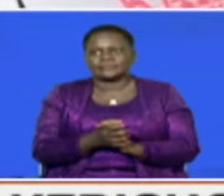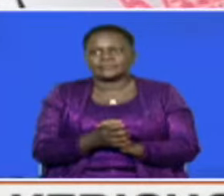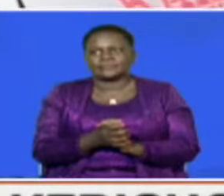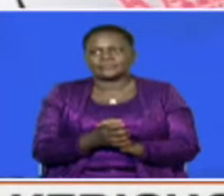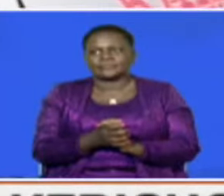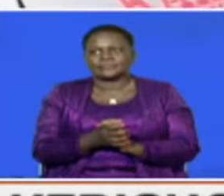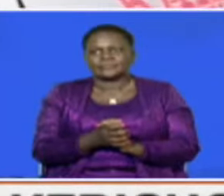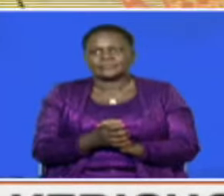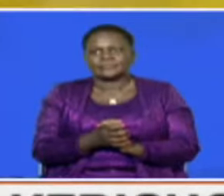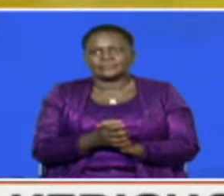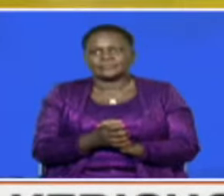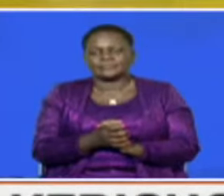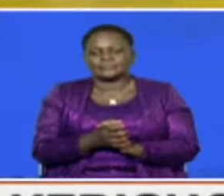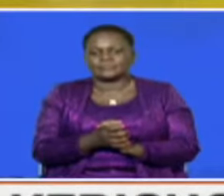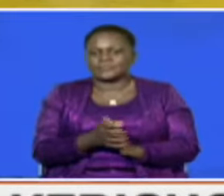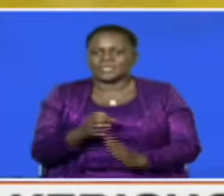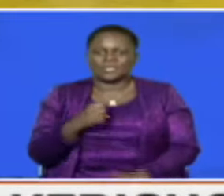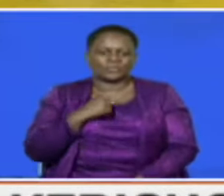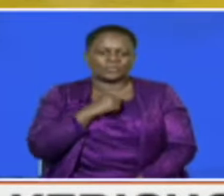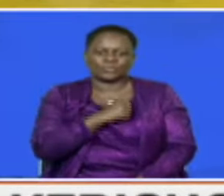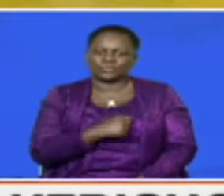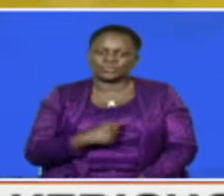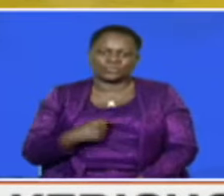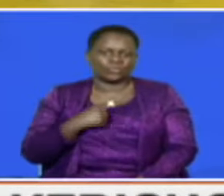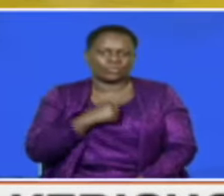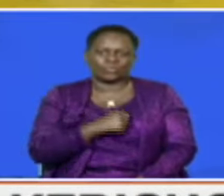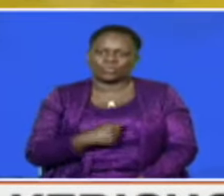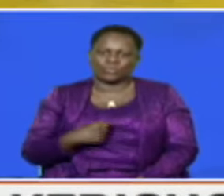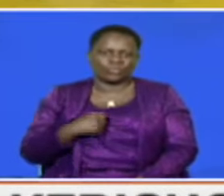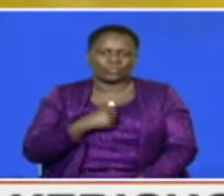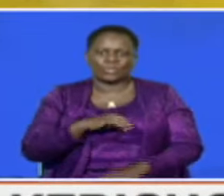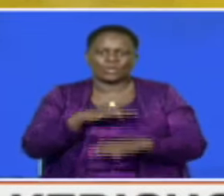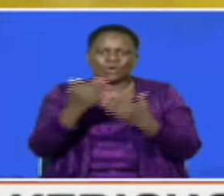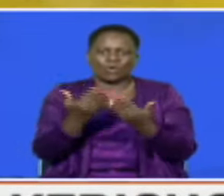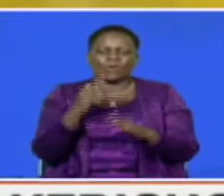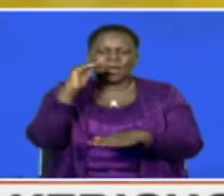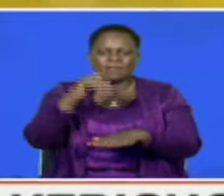Tunawapa pole ambao wamefikwa na msiba huu wa mwendo wa mchana.